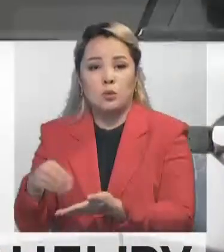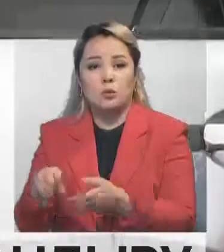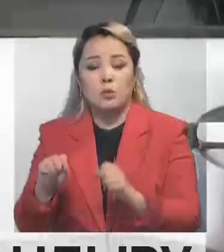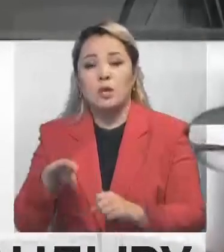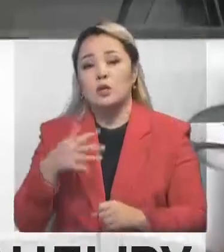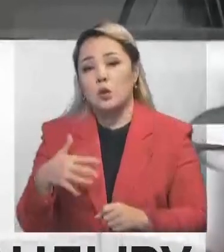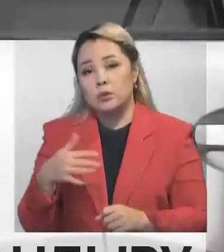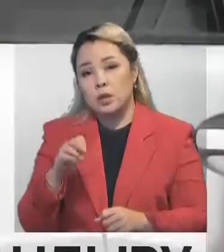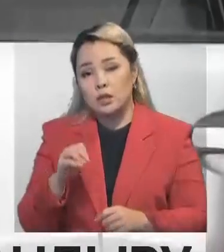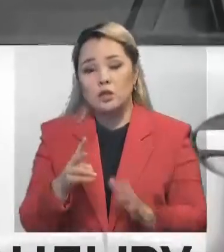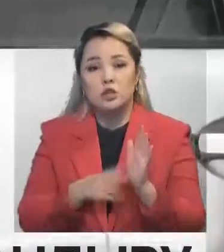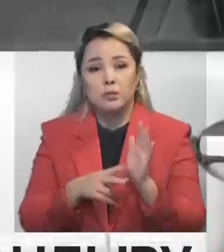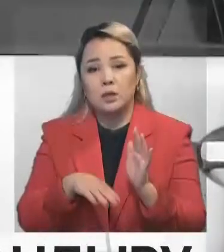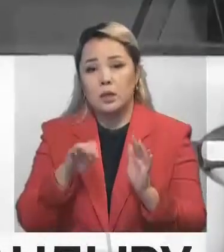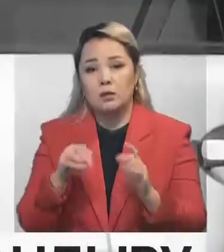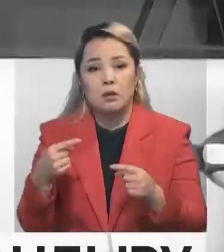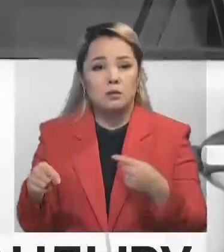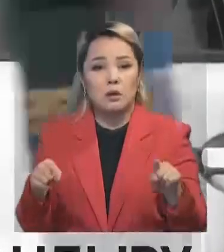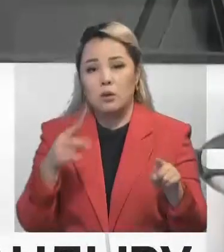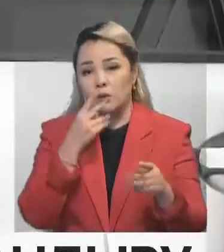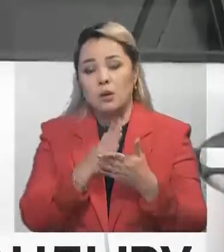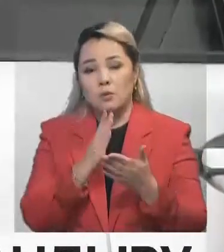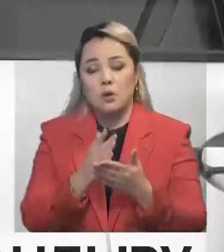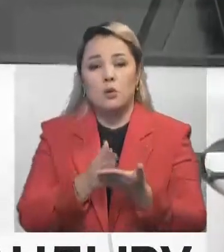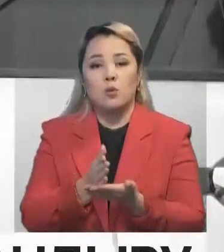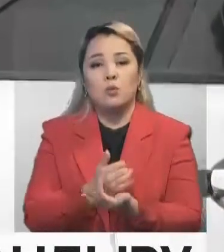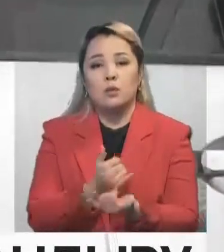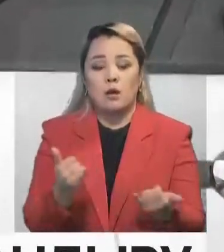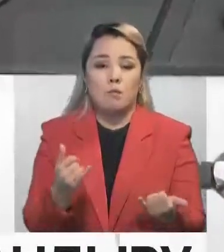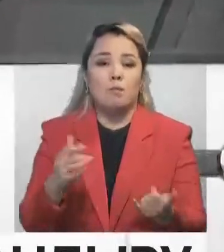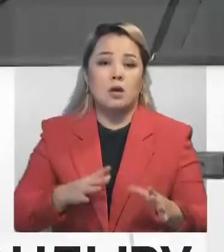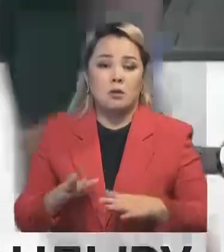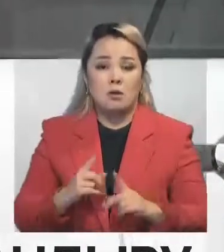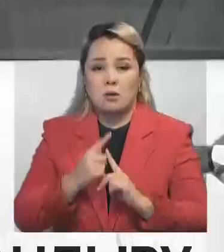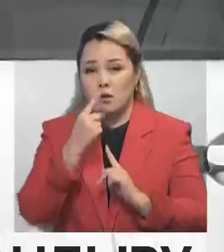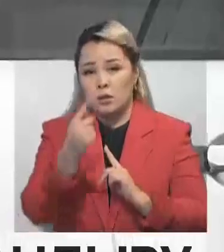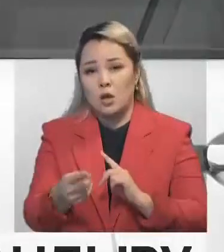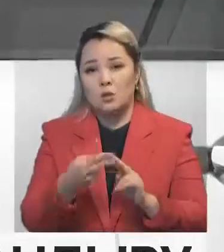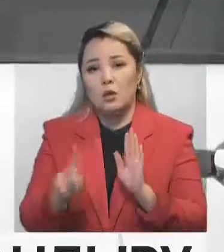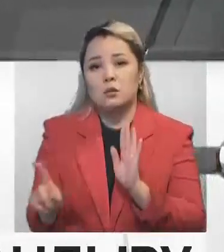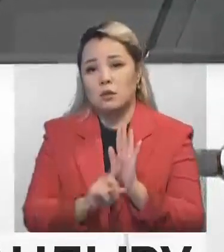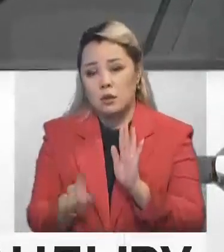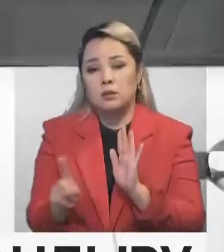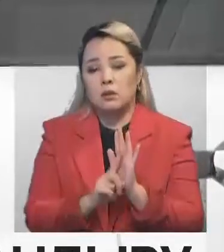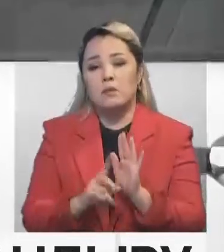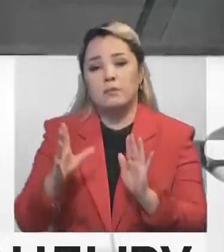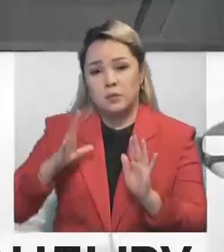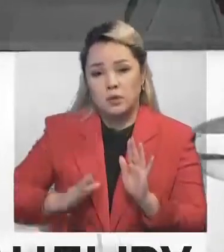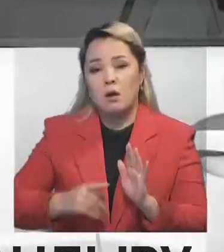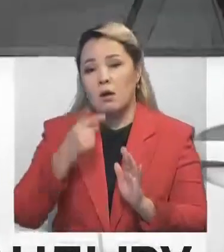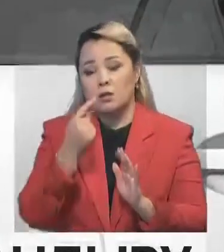теңгеге болсын, 70 теңгеге сондай разница болып қалады. Осы коммуналдық базарға қатынаған кезде қиналып қалмайсыз ба? Қиналсам да енді арзан болғасын